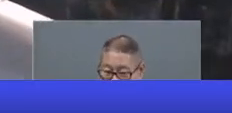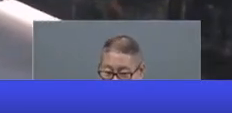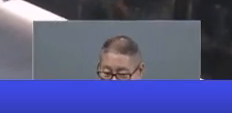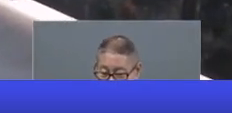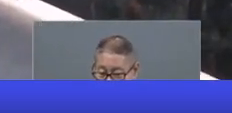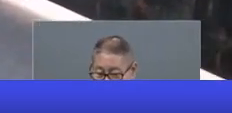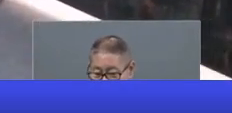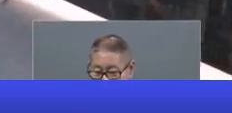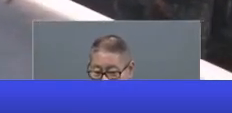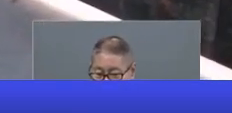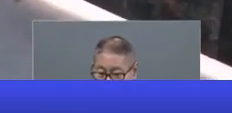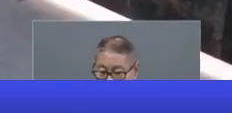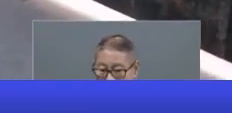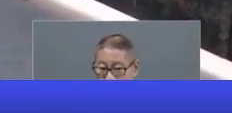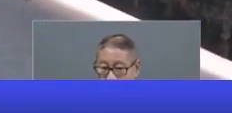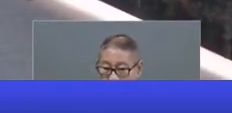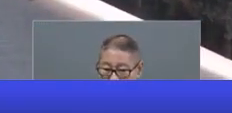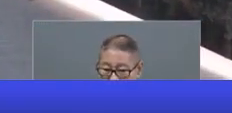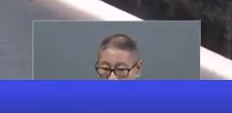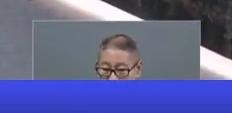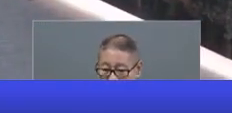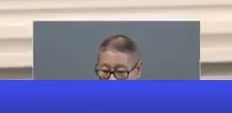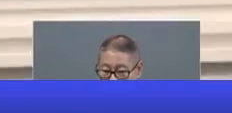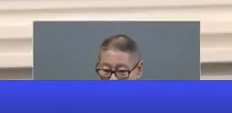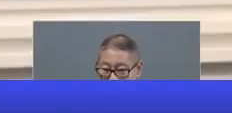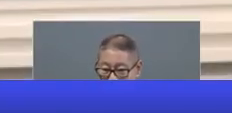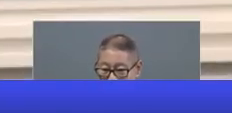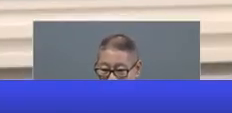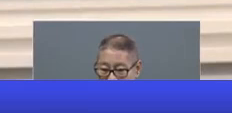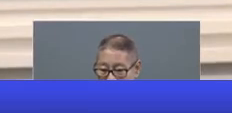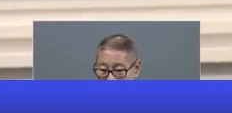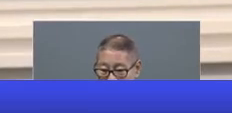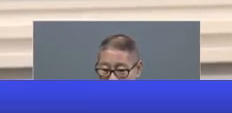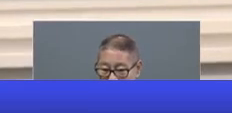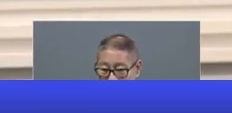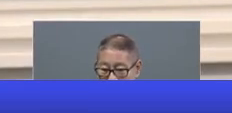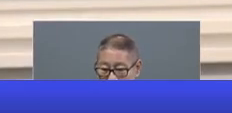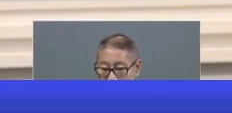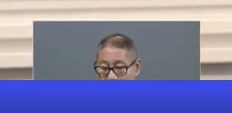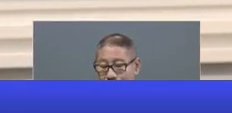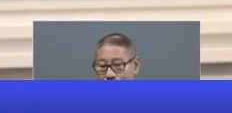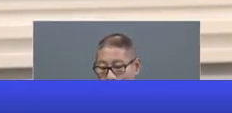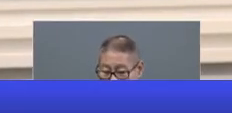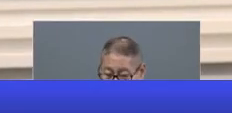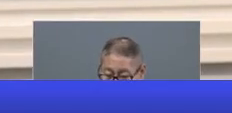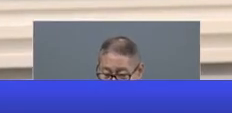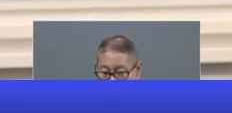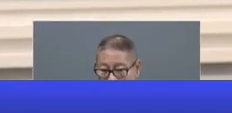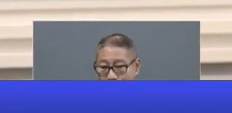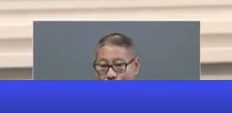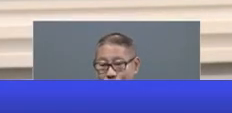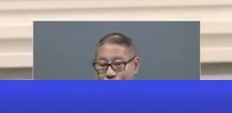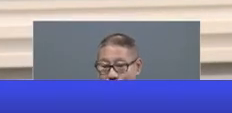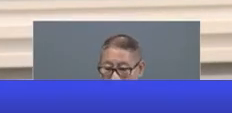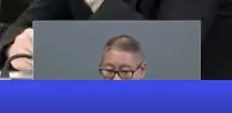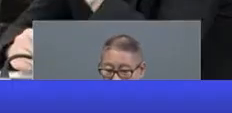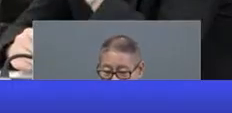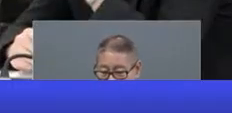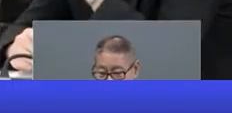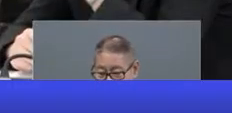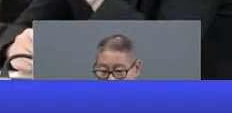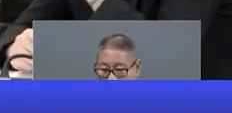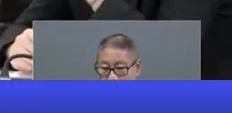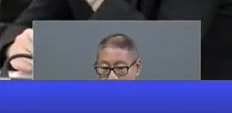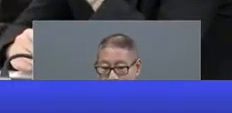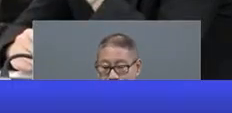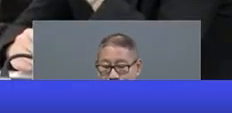อย่างที่บอกว่าตลอดทั้งวันที่ตอนนี้เราทราบยอดเนี่ยปาไป 16ล้าน 17ล้านคนแล้วนะคะก็เชื่อว่าข้ามคืนมาแล้วเนี่ยตั้งหลายชั่วโมงเพราะ